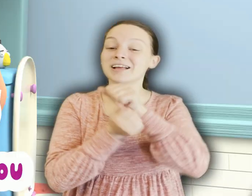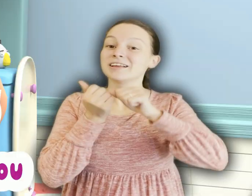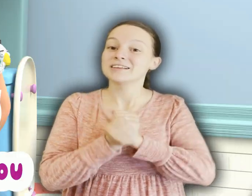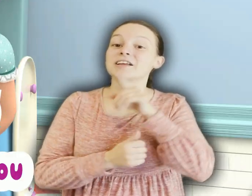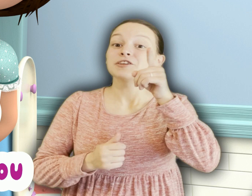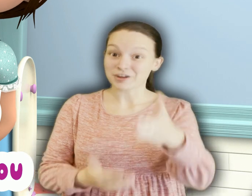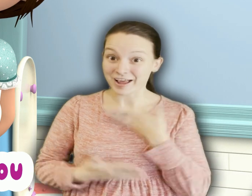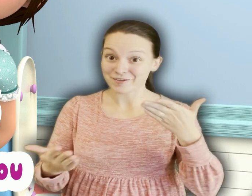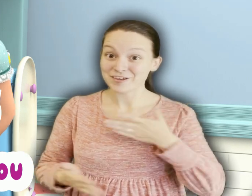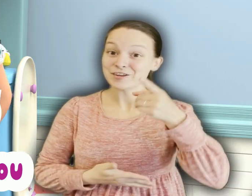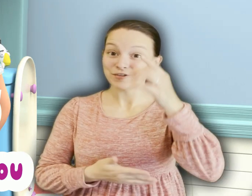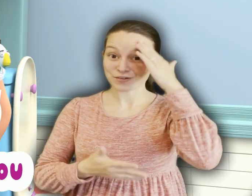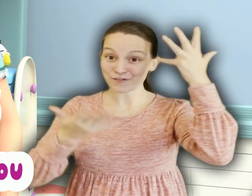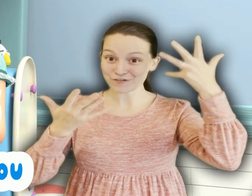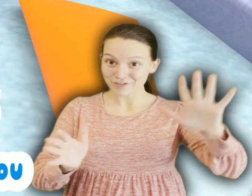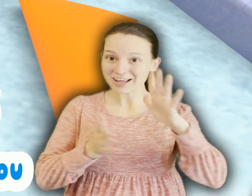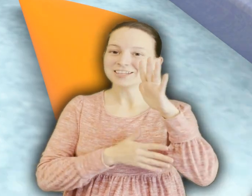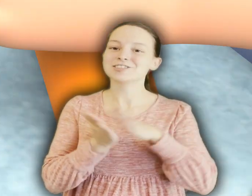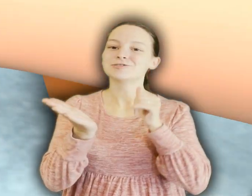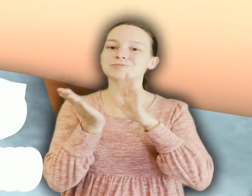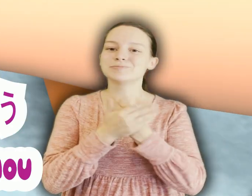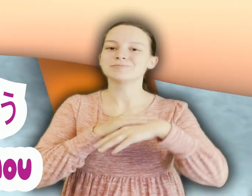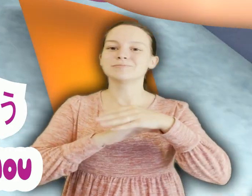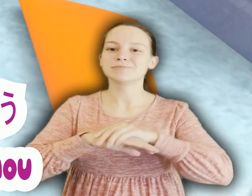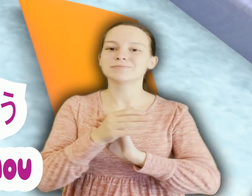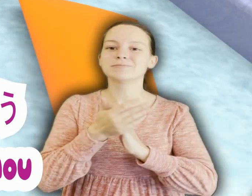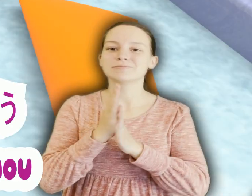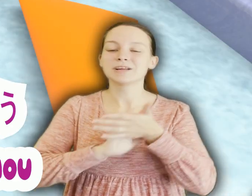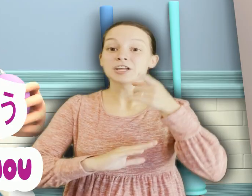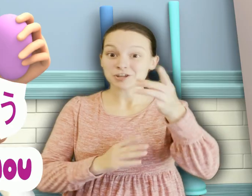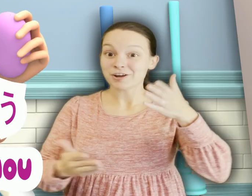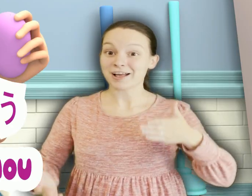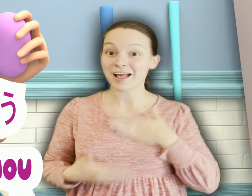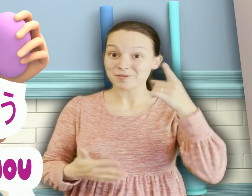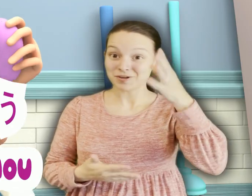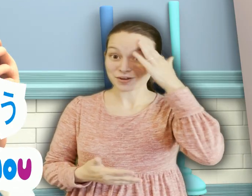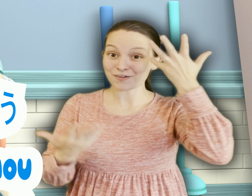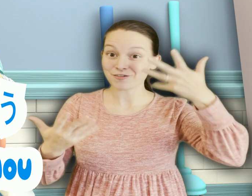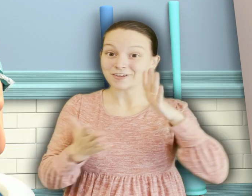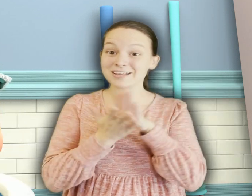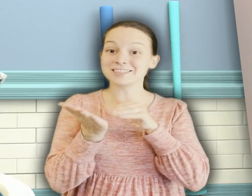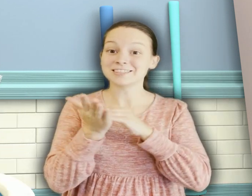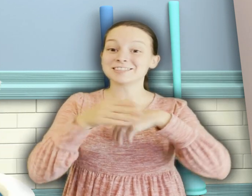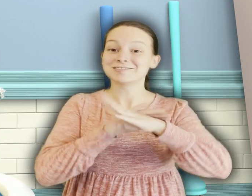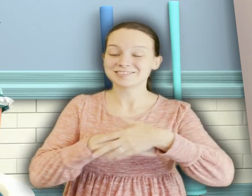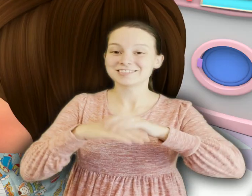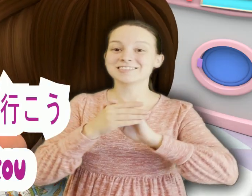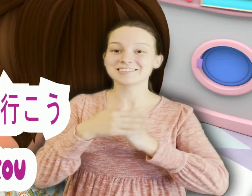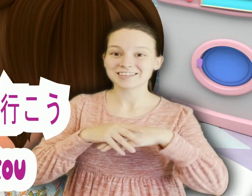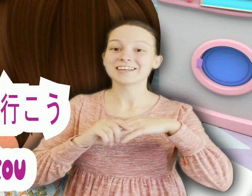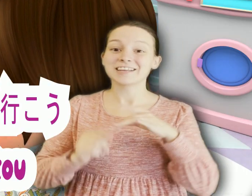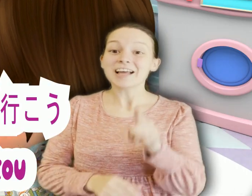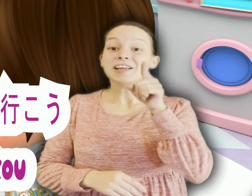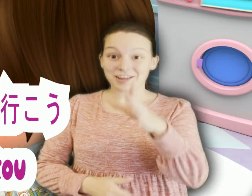たかったらソープを使おう。食べたかったらソープを使おう。食べ